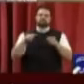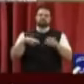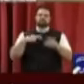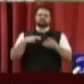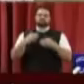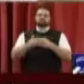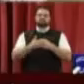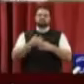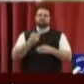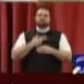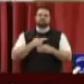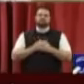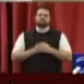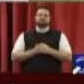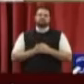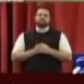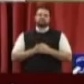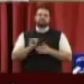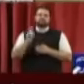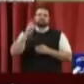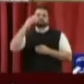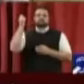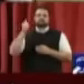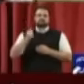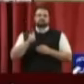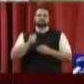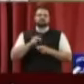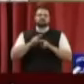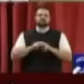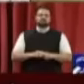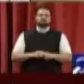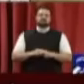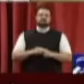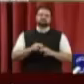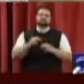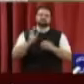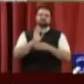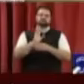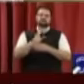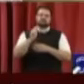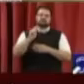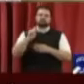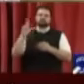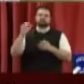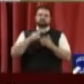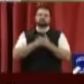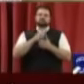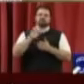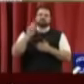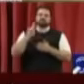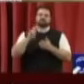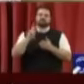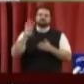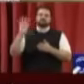că n-ați fost alături. Și nu uitați, să urmăriți această emisiune de luni până vineri. De la 16 la